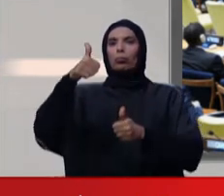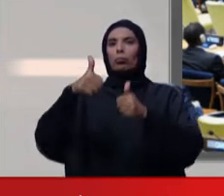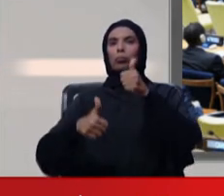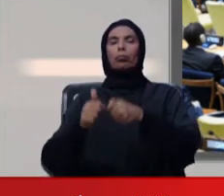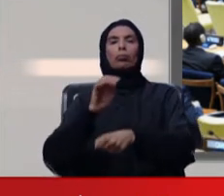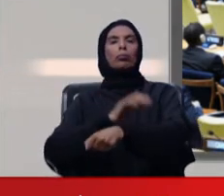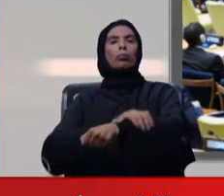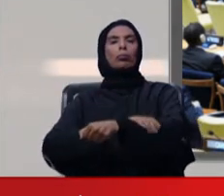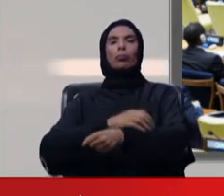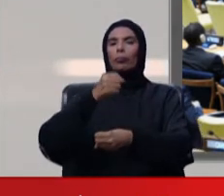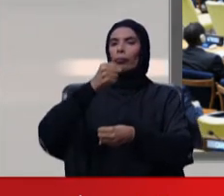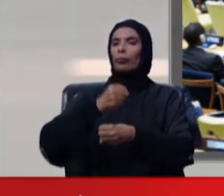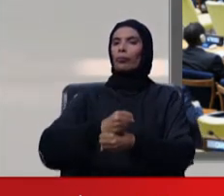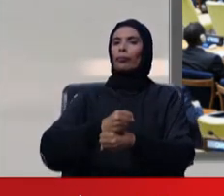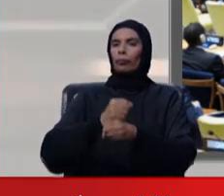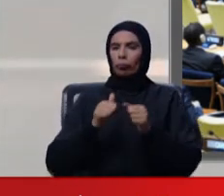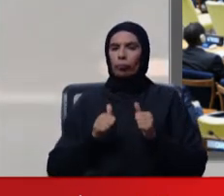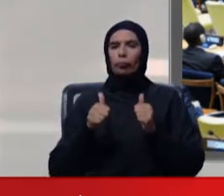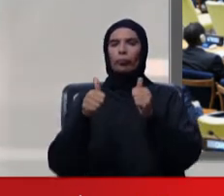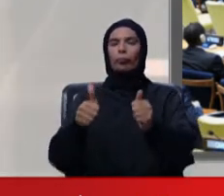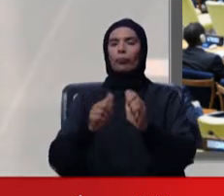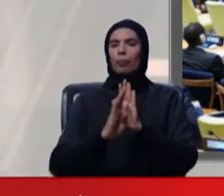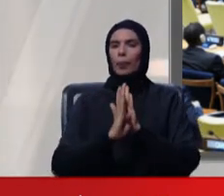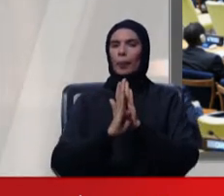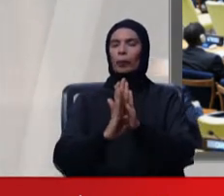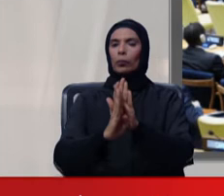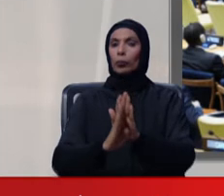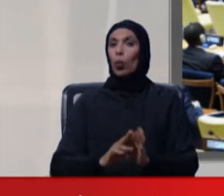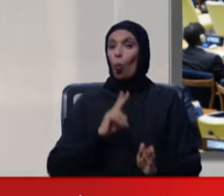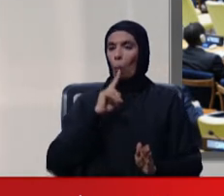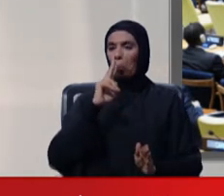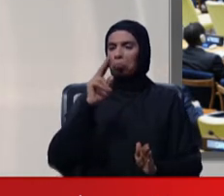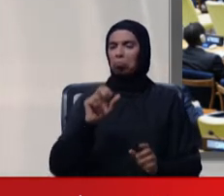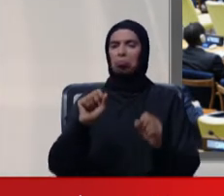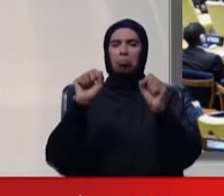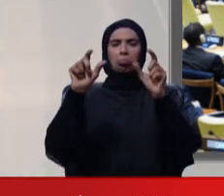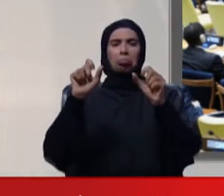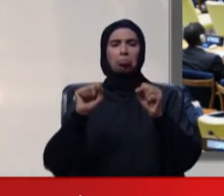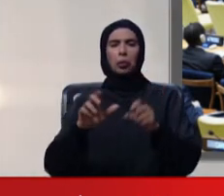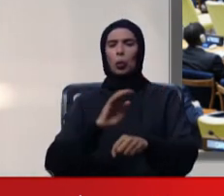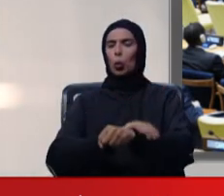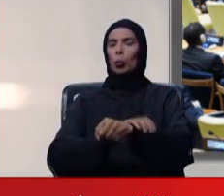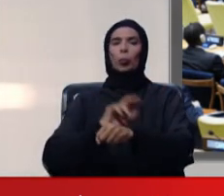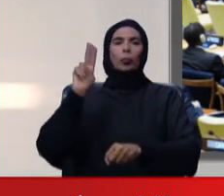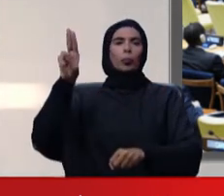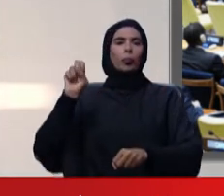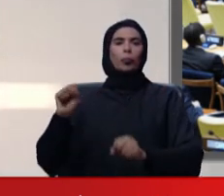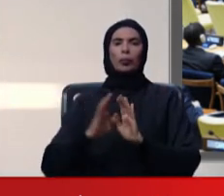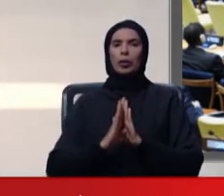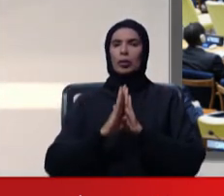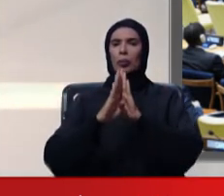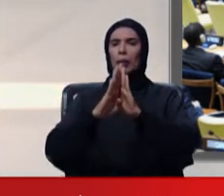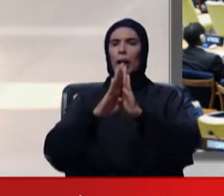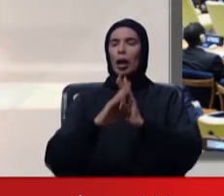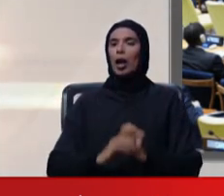المجال والعمل على دفعها ودعمها. وقد أشاد معالي وزير الخارجية بجهود الأمم المتحدة في دعم جهود تحقيق